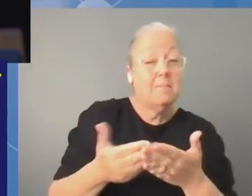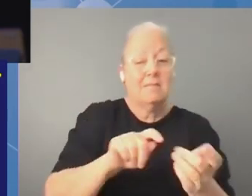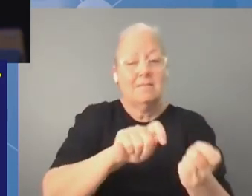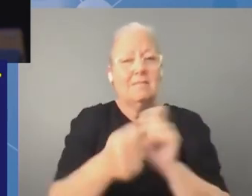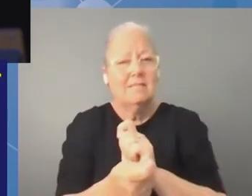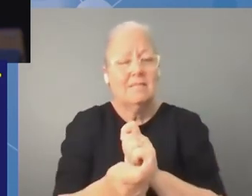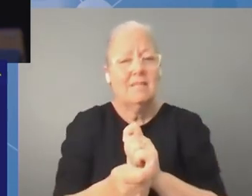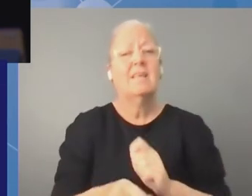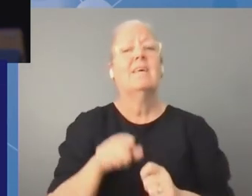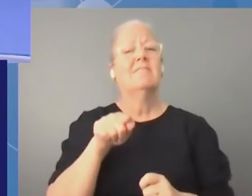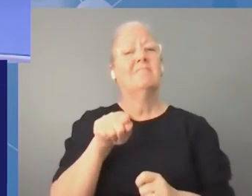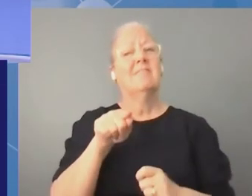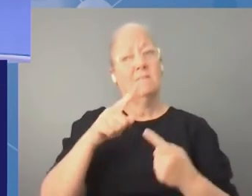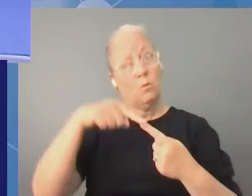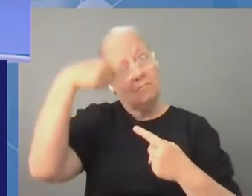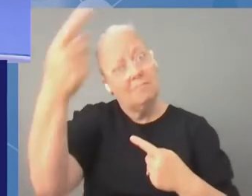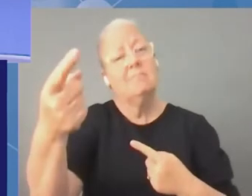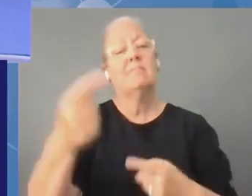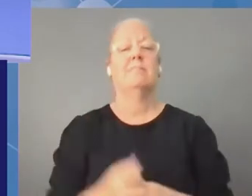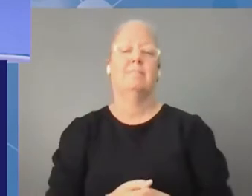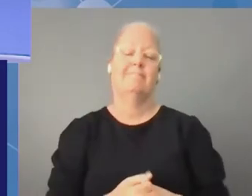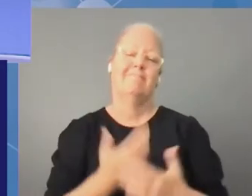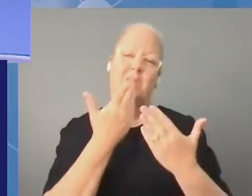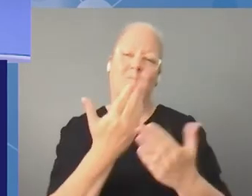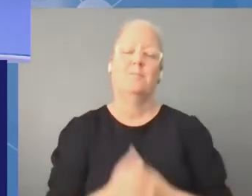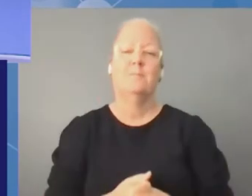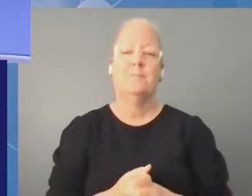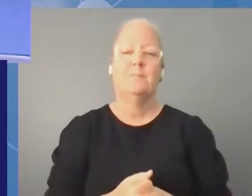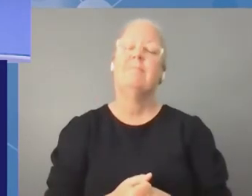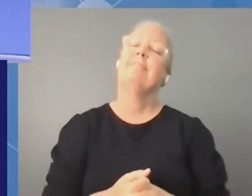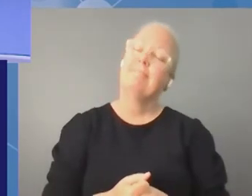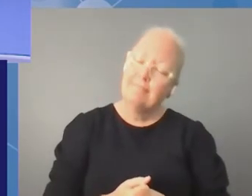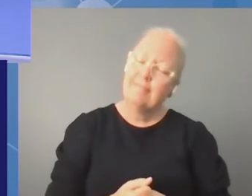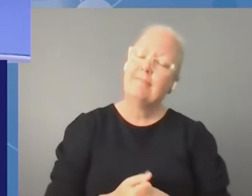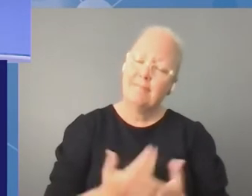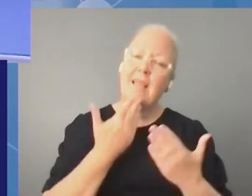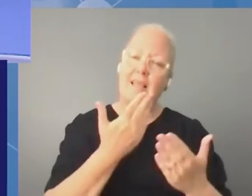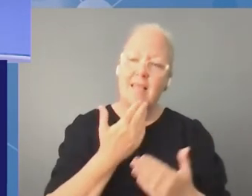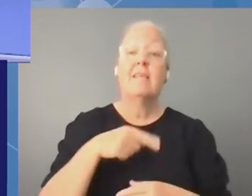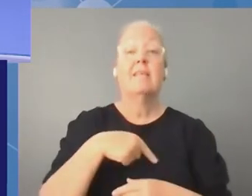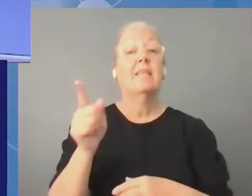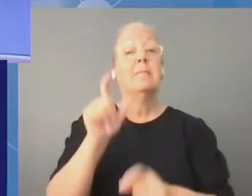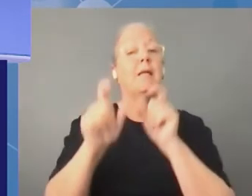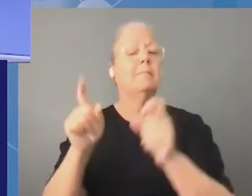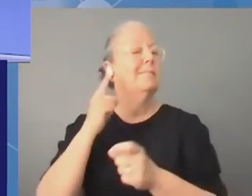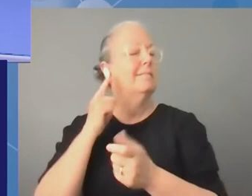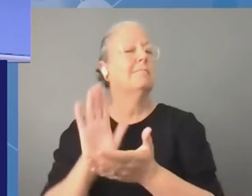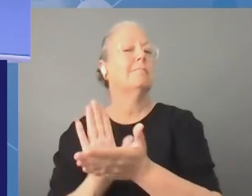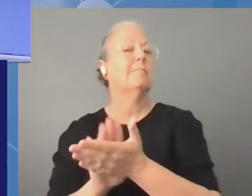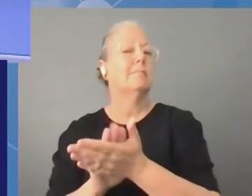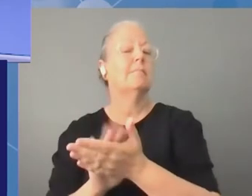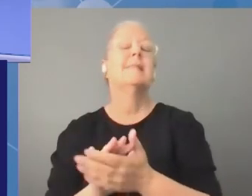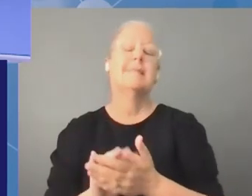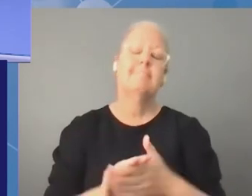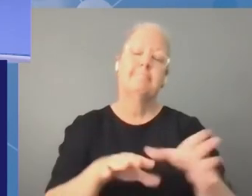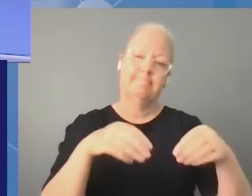的吧，所以我相信我们还是会特别是申请奖学金的一些原则的吧，还是会